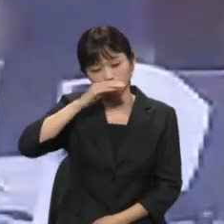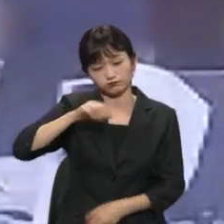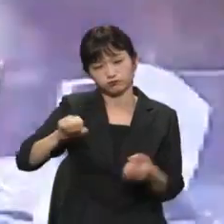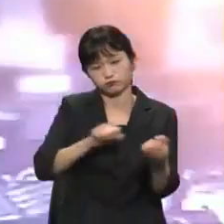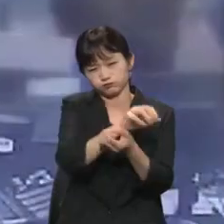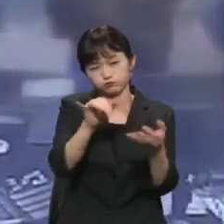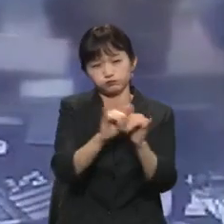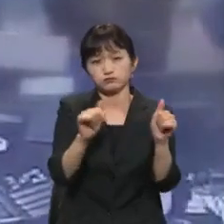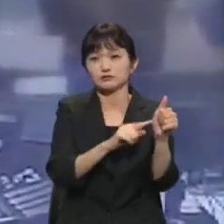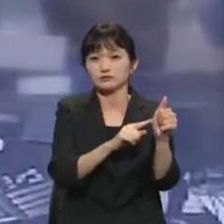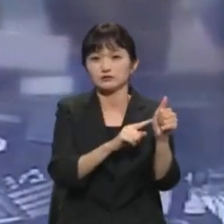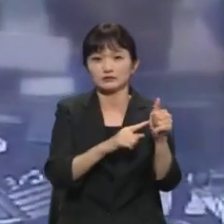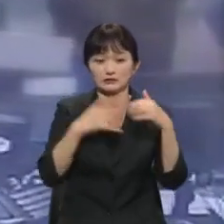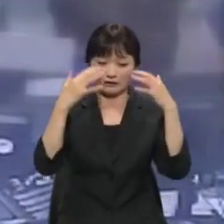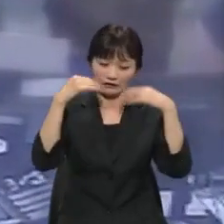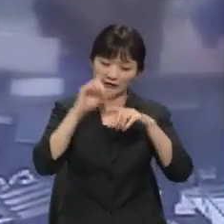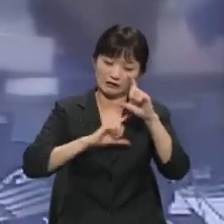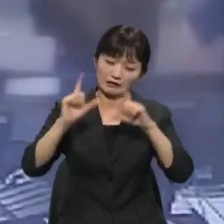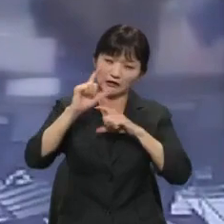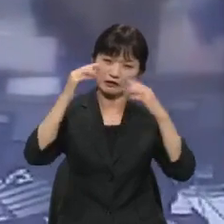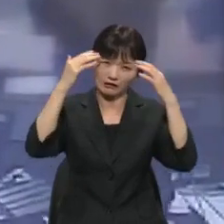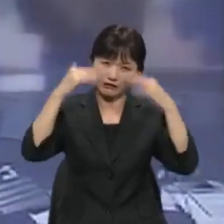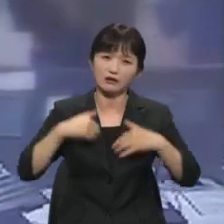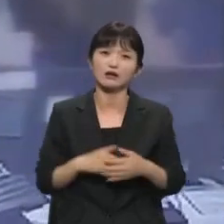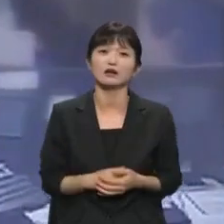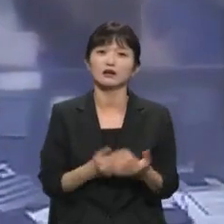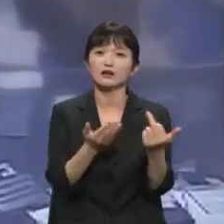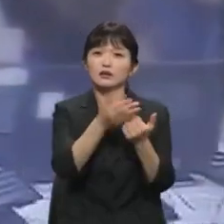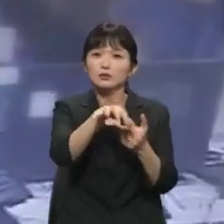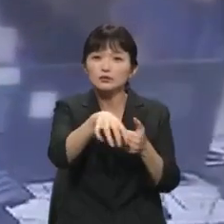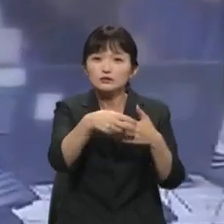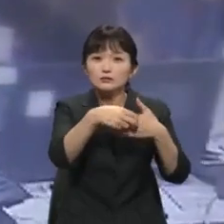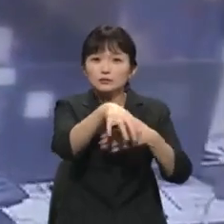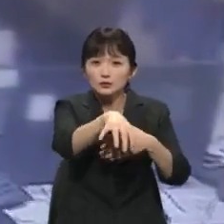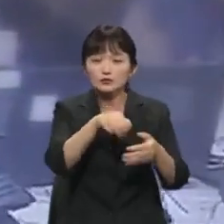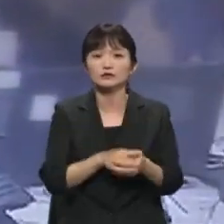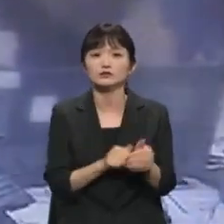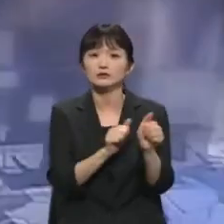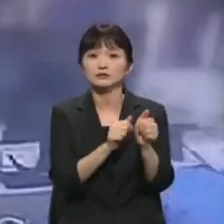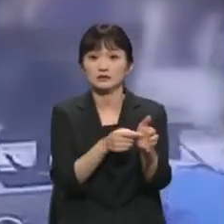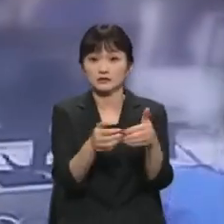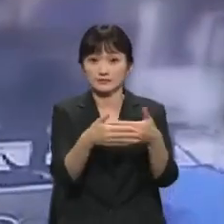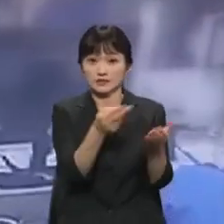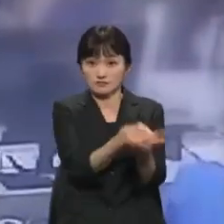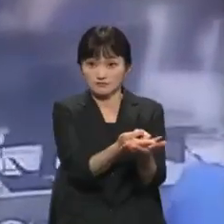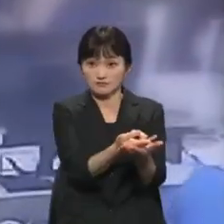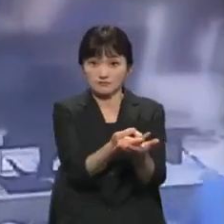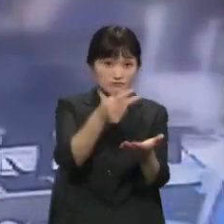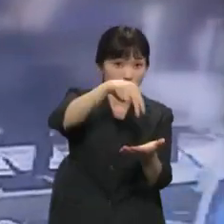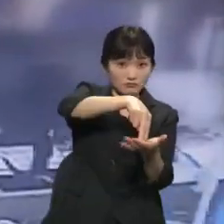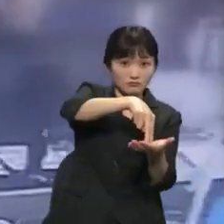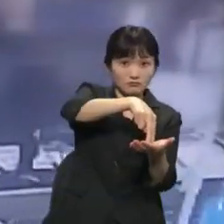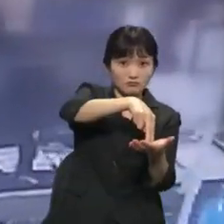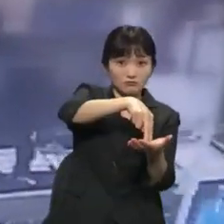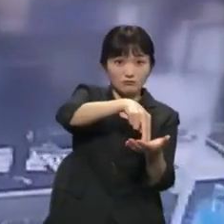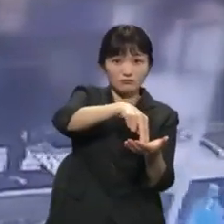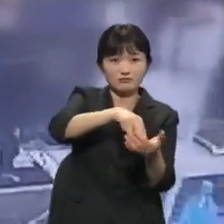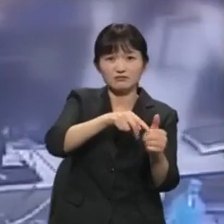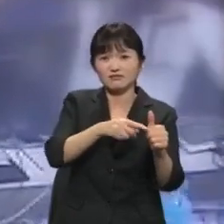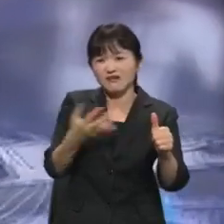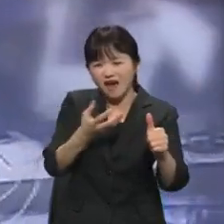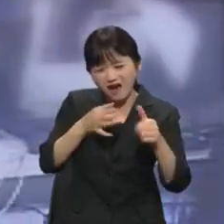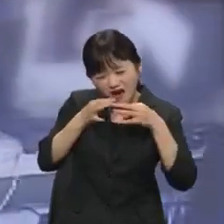네. 화가 나요. 제주도의 한 병원입니다. 한 남성이 응급실 침대에서 벌떡 일어납니다. 아프다!